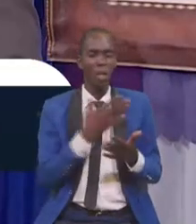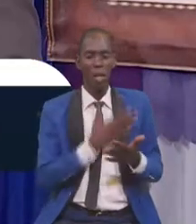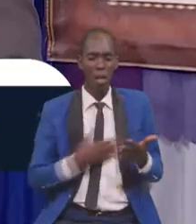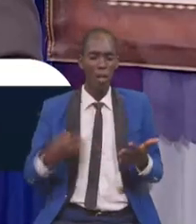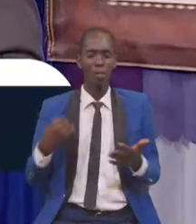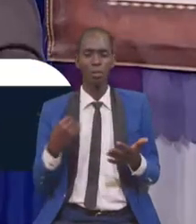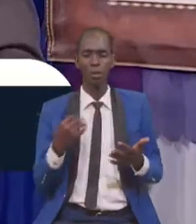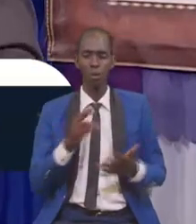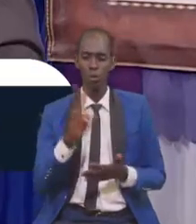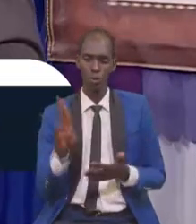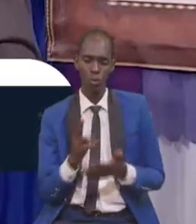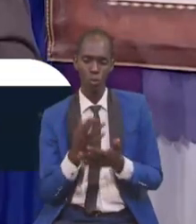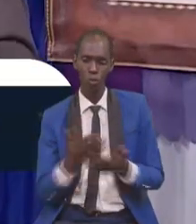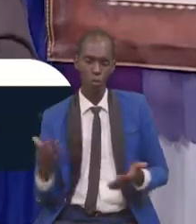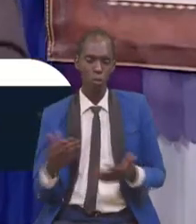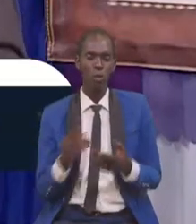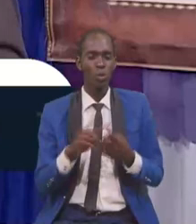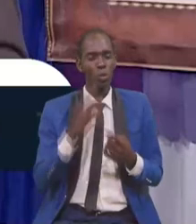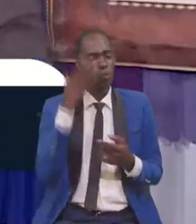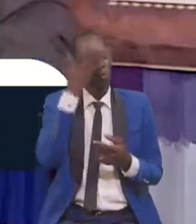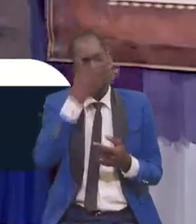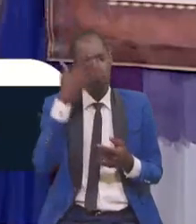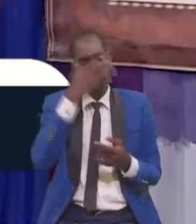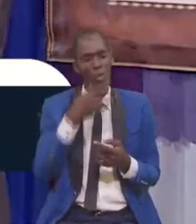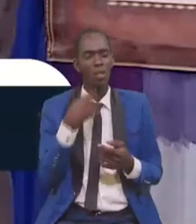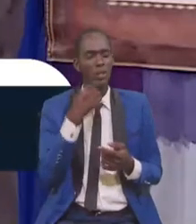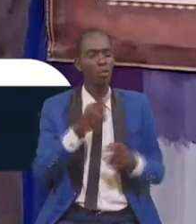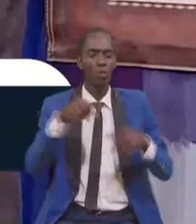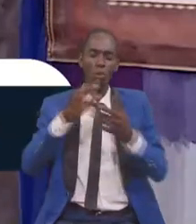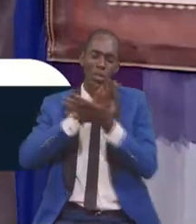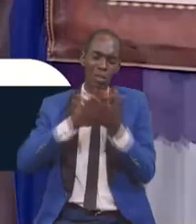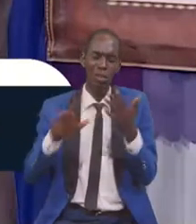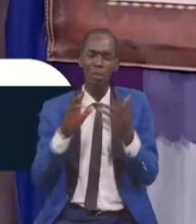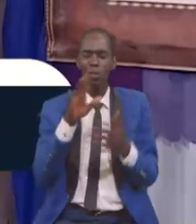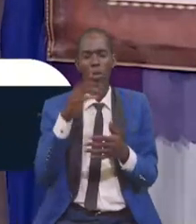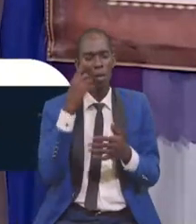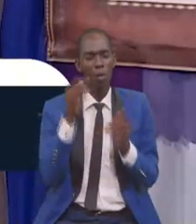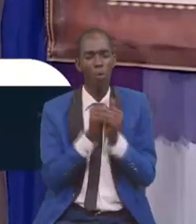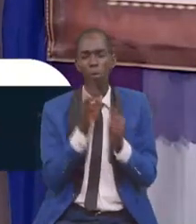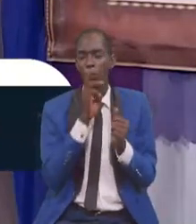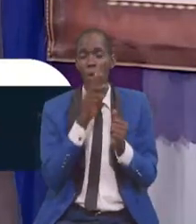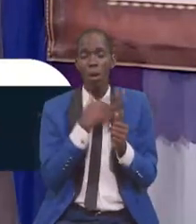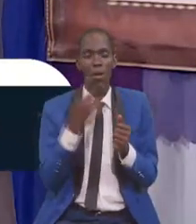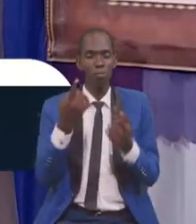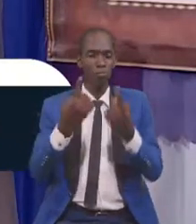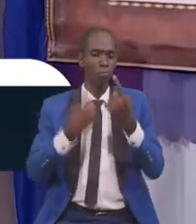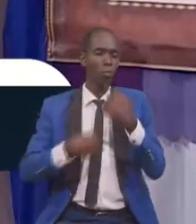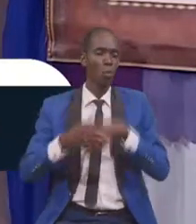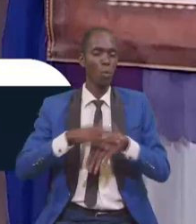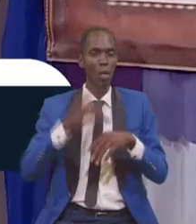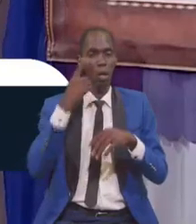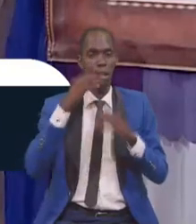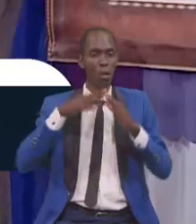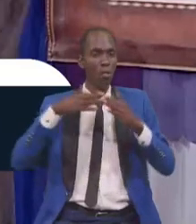dit, va te laver. Il y obéit et il est revenu voyant clair. Non seulement qu'il voyait physiquement,